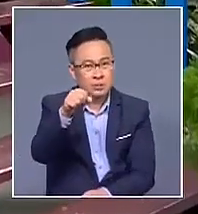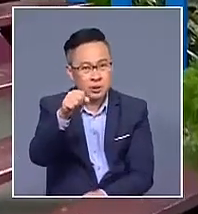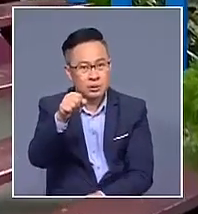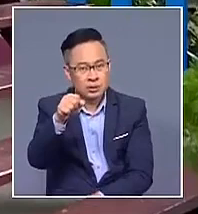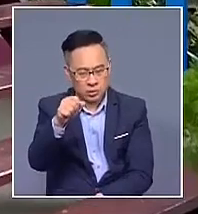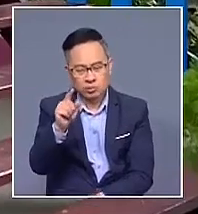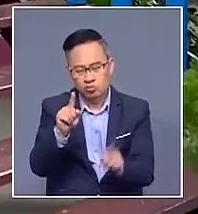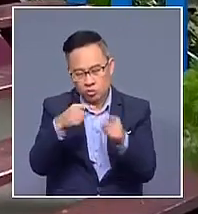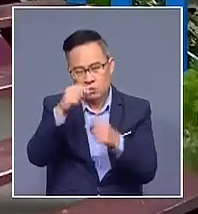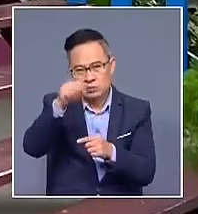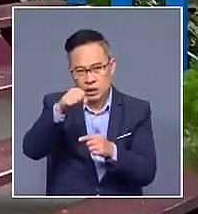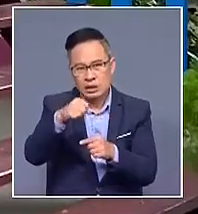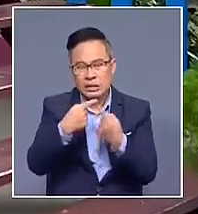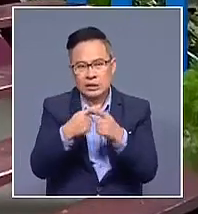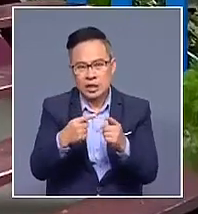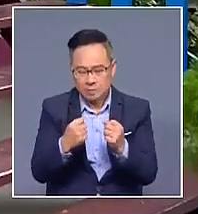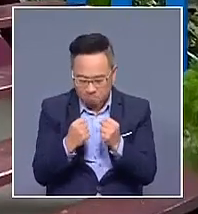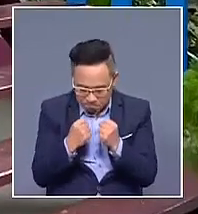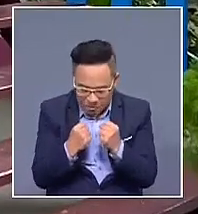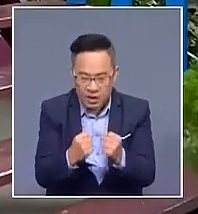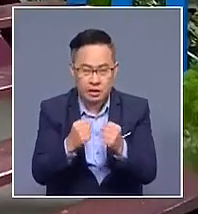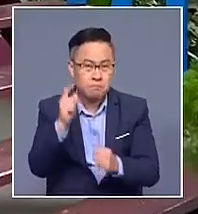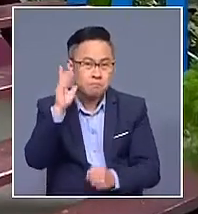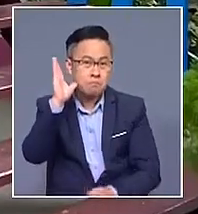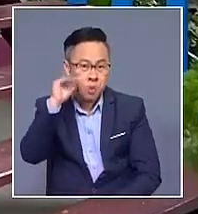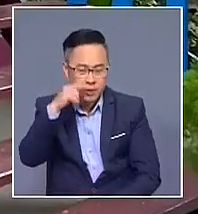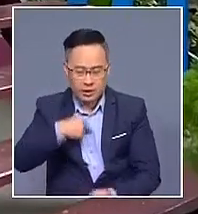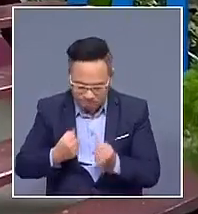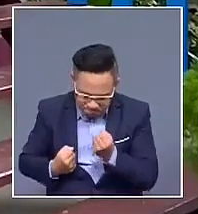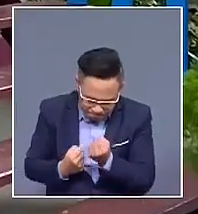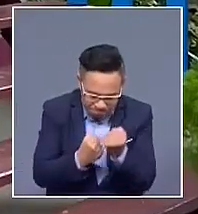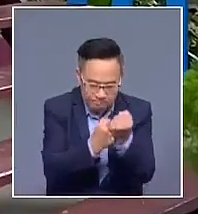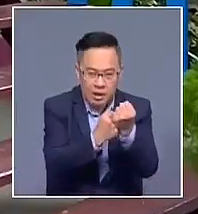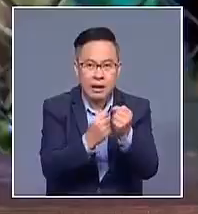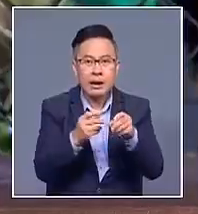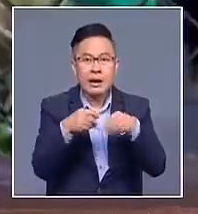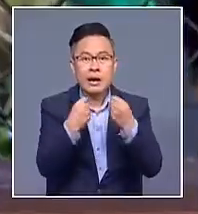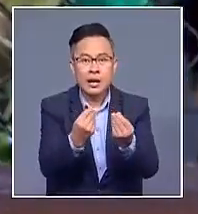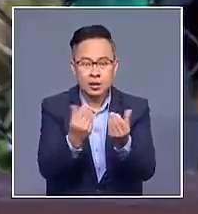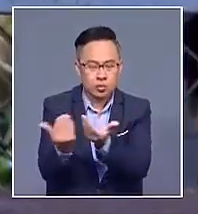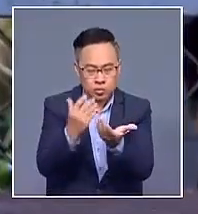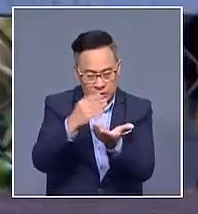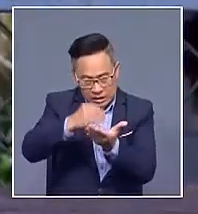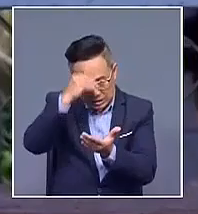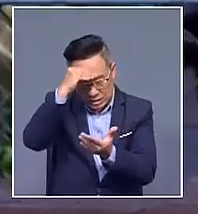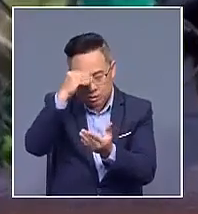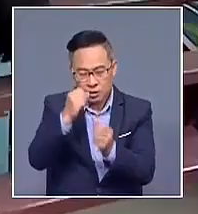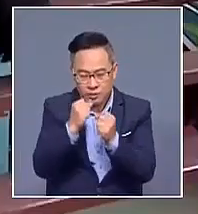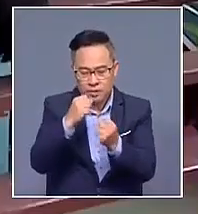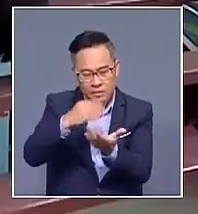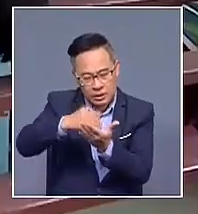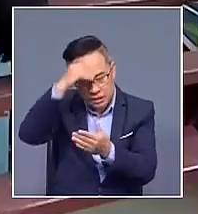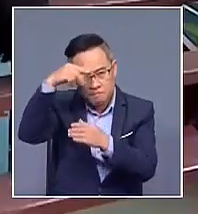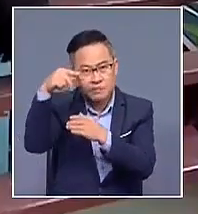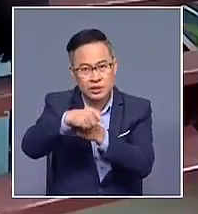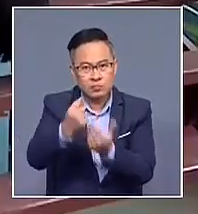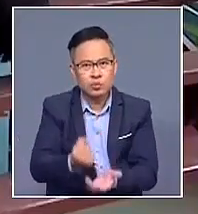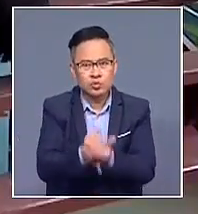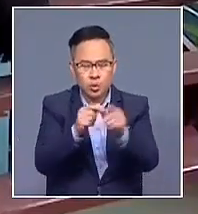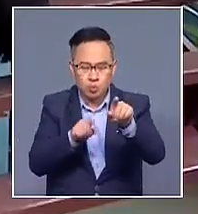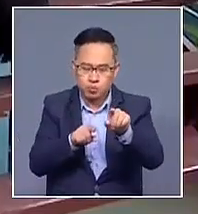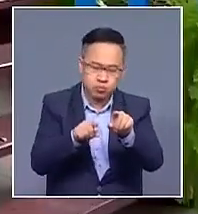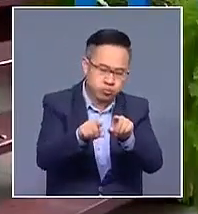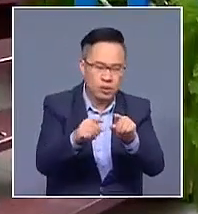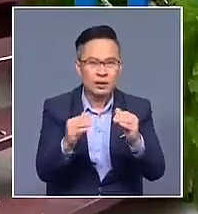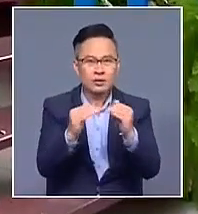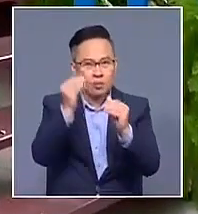นว่า ก็คือต้องส่งให้เขาไป เรียน ที่มันแบบเรียนพิเศษแหละง่ายนะว่ามันจะได้ทันเพื่อนบ้